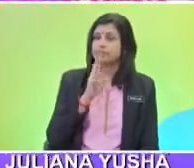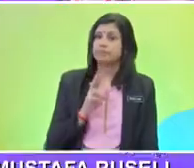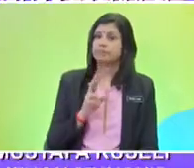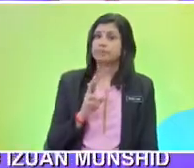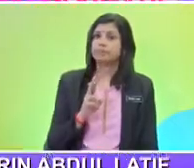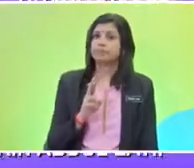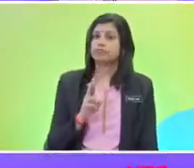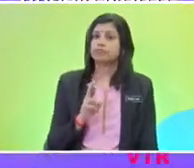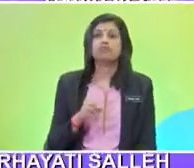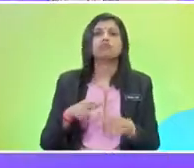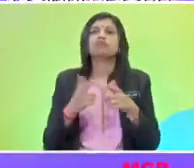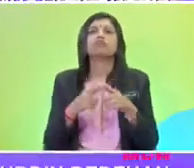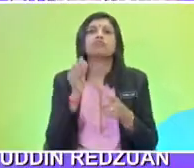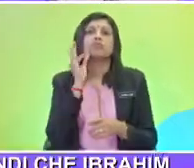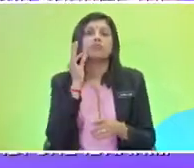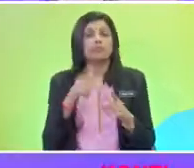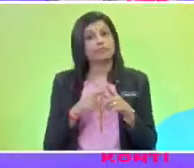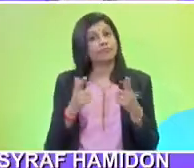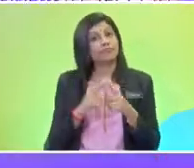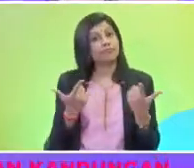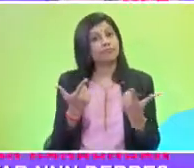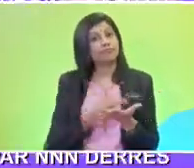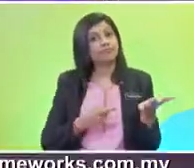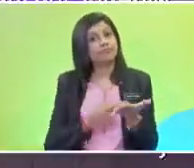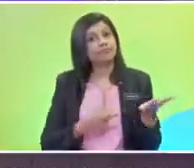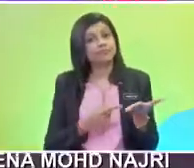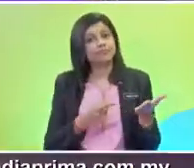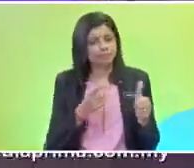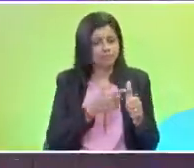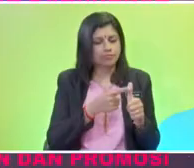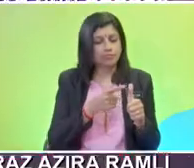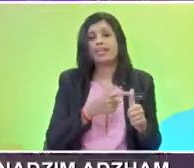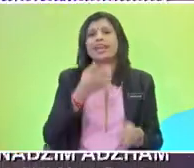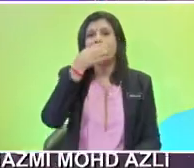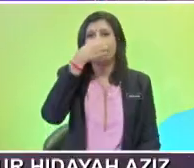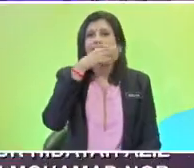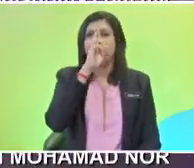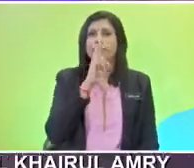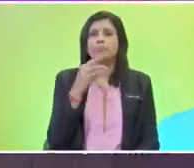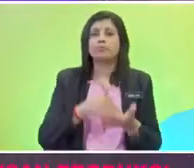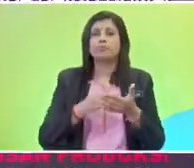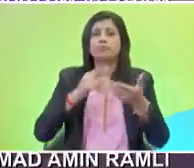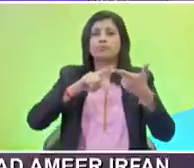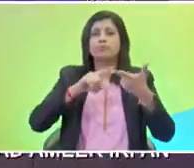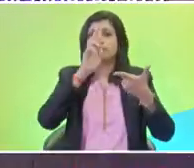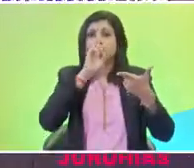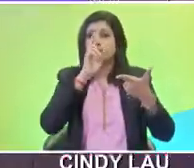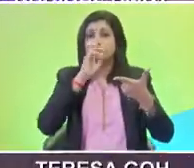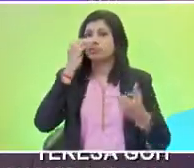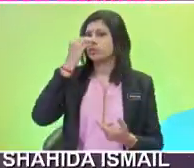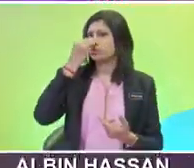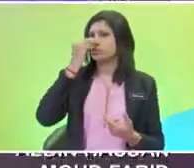warna merah selain daripada buah ni? Bagi tahu itu nama buah dia. Buah jambu air, buah apple. Yes, lagi? Buah